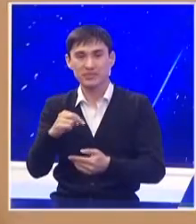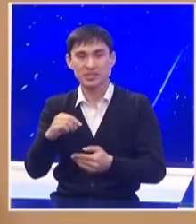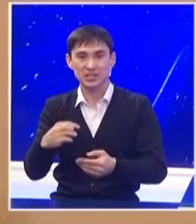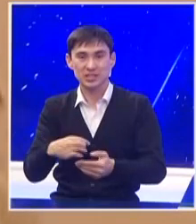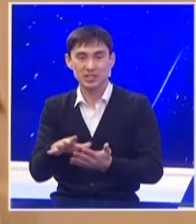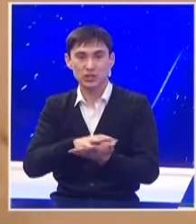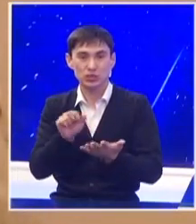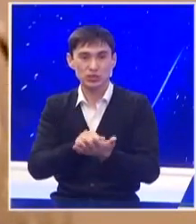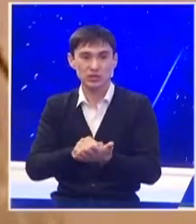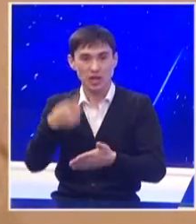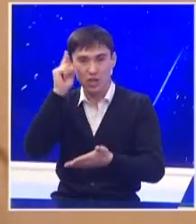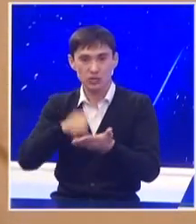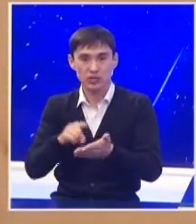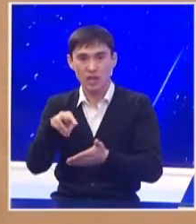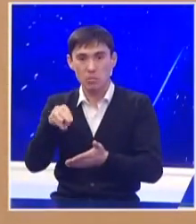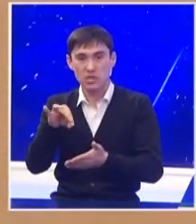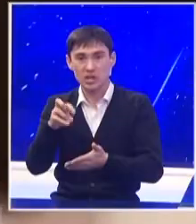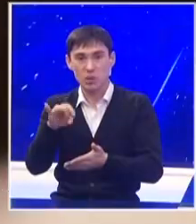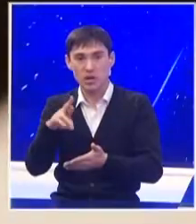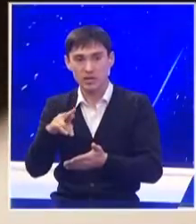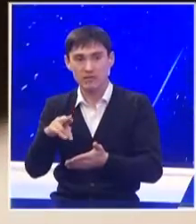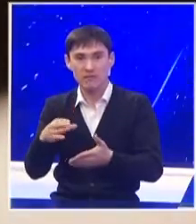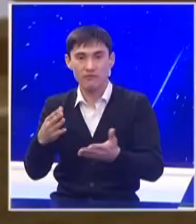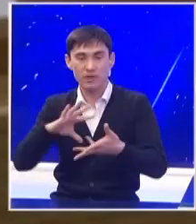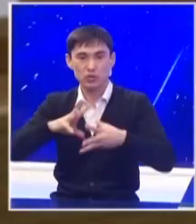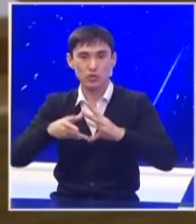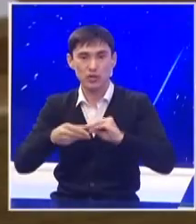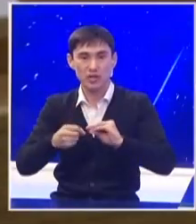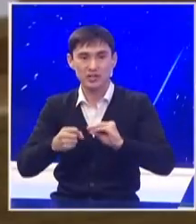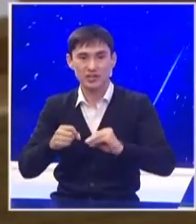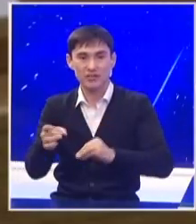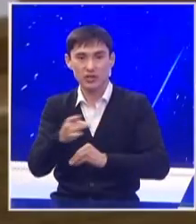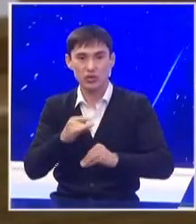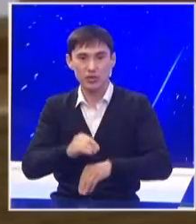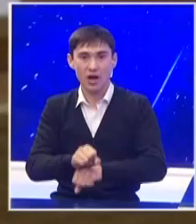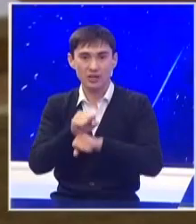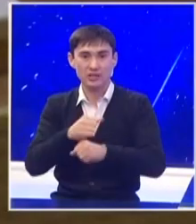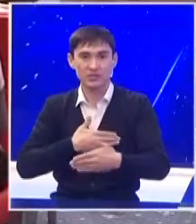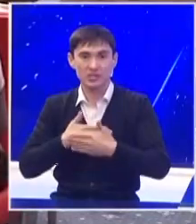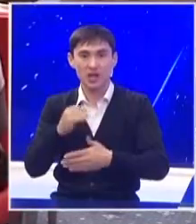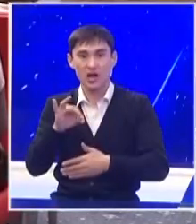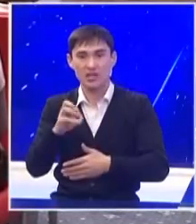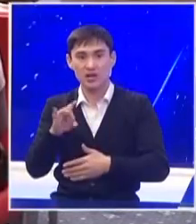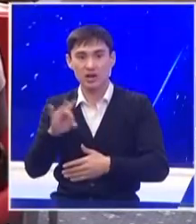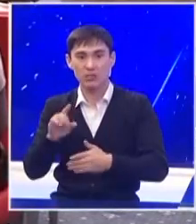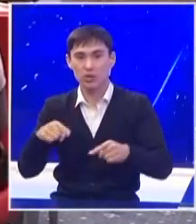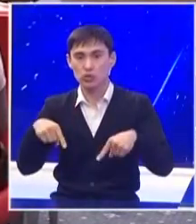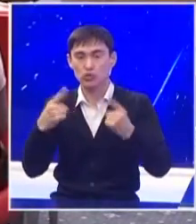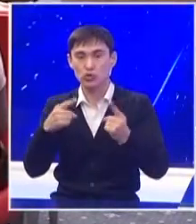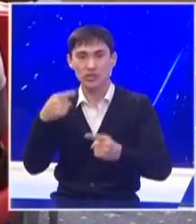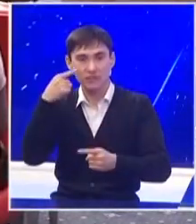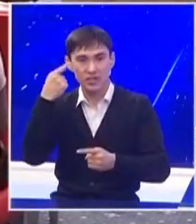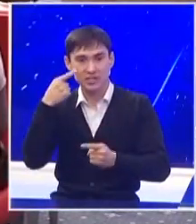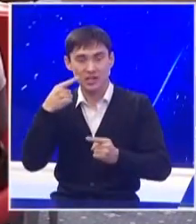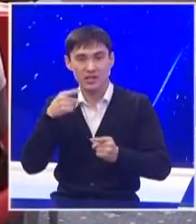Деструктивно-религиозный секты Табии-Жамаат. В результате январского инцидента в регионе активизировалась группа Якон-Инкар. Она была создана в Кыргызстане